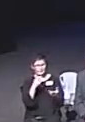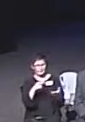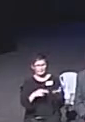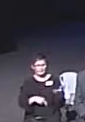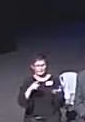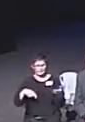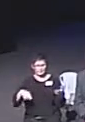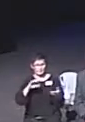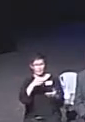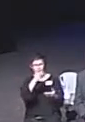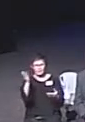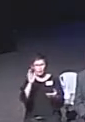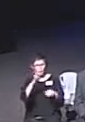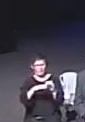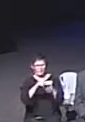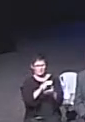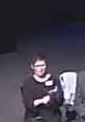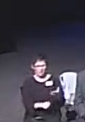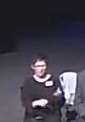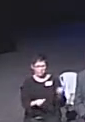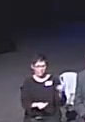teille kaikille, teidän käsialalla, joten